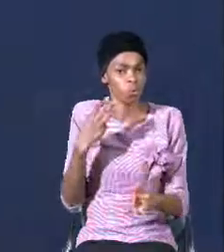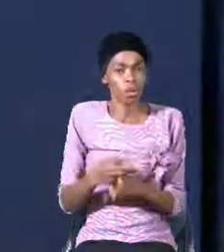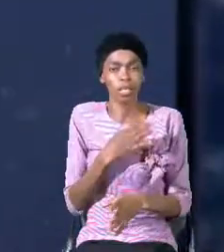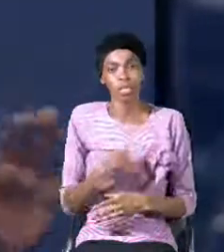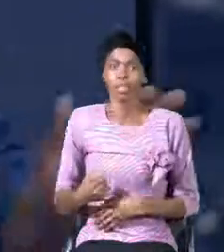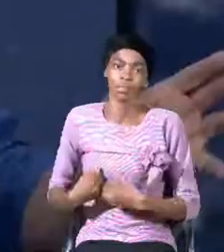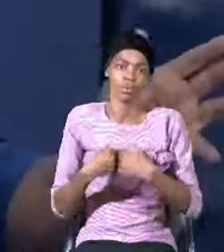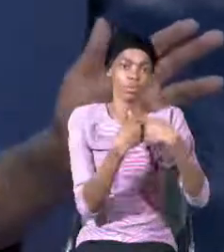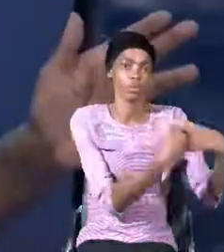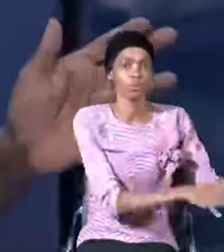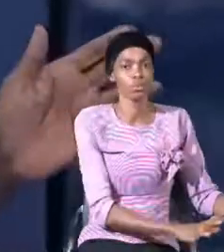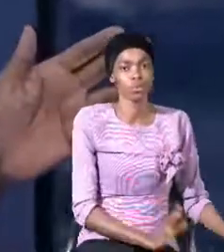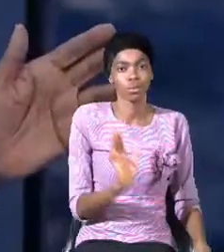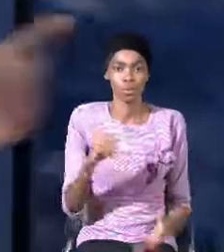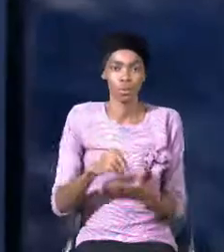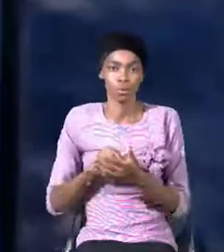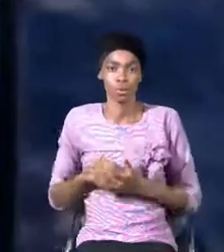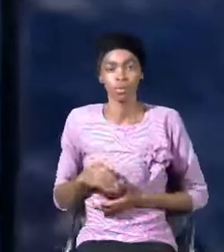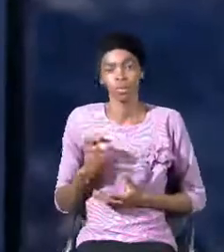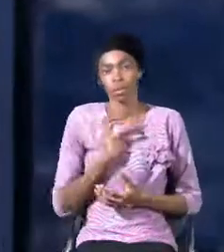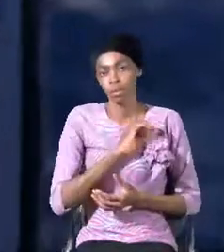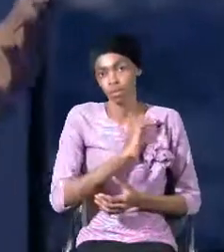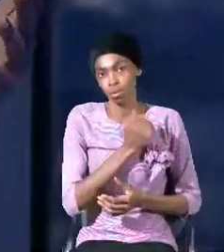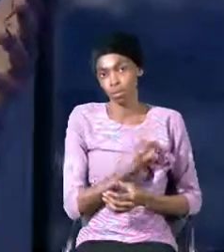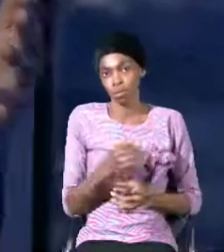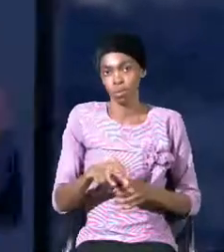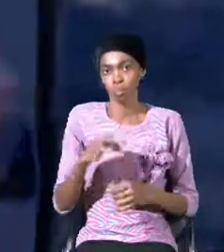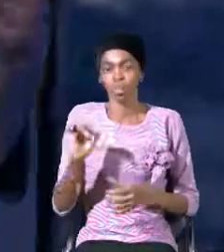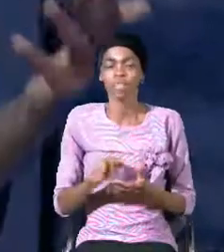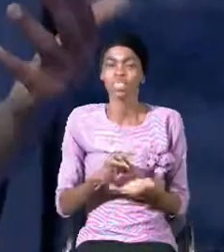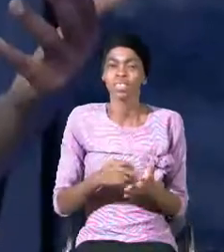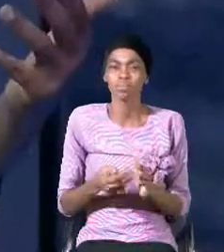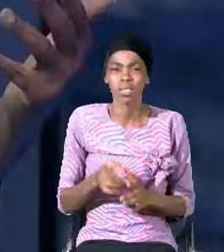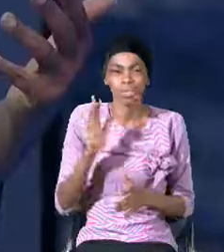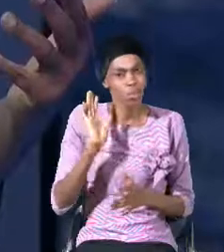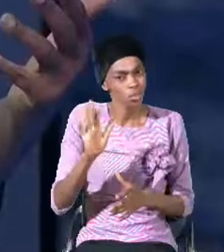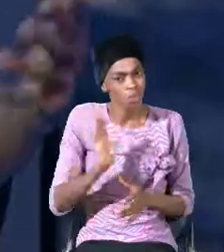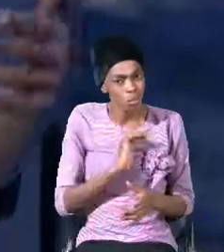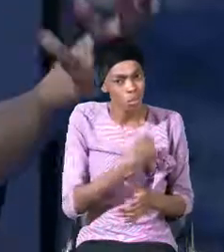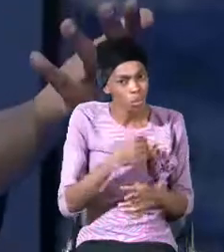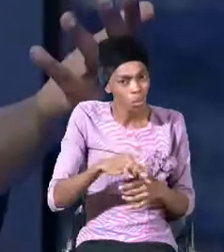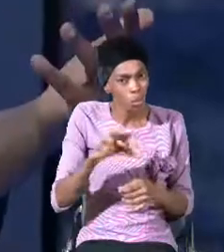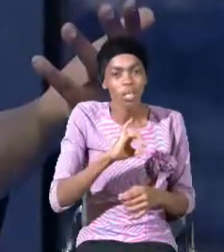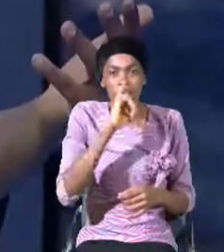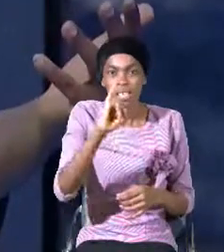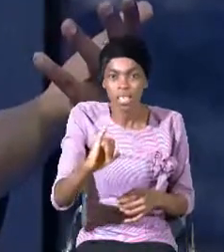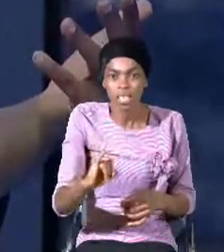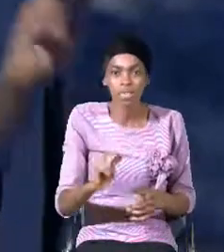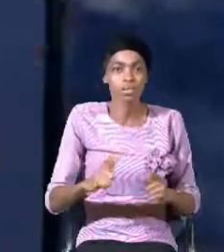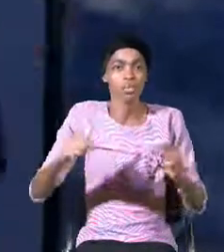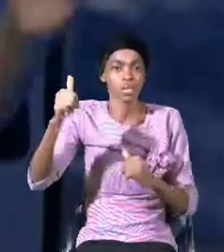s'il perd ton âme, si tu perds ton âme? Ça veut dire que ton âme est plus grande, plus